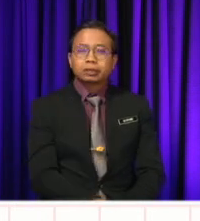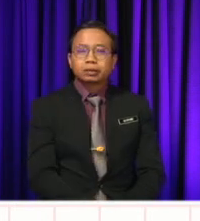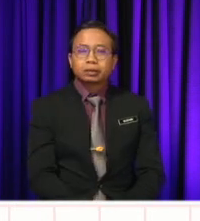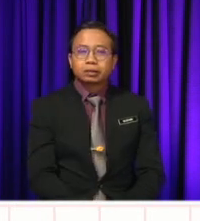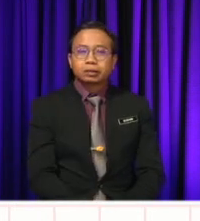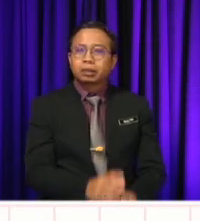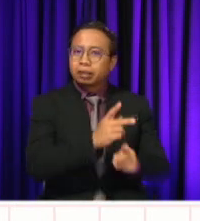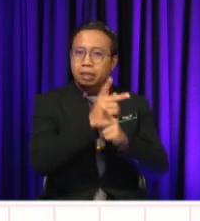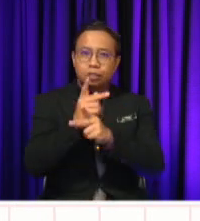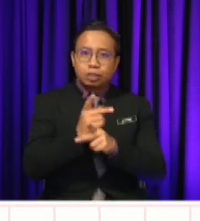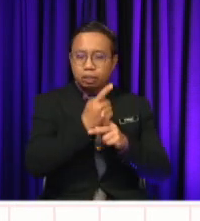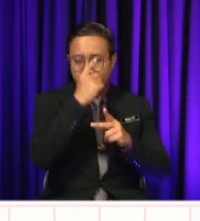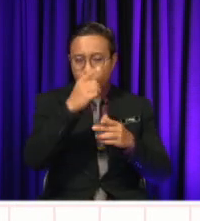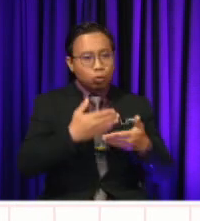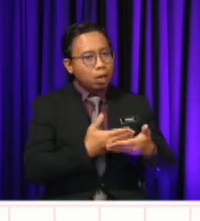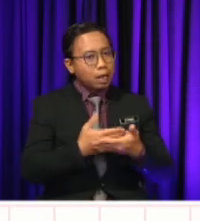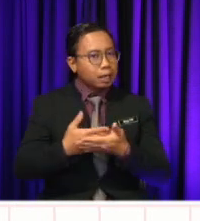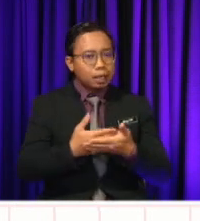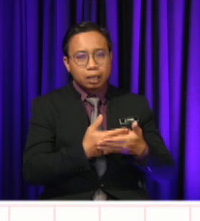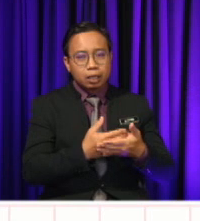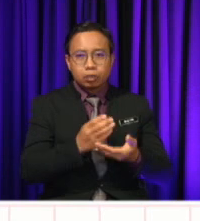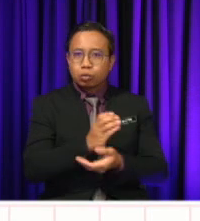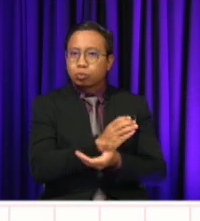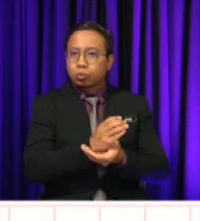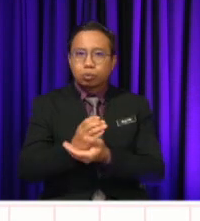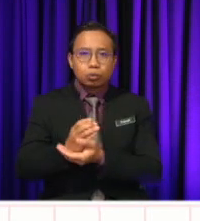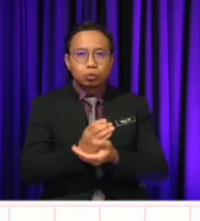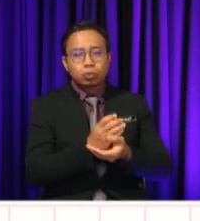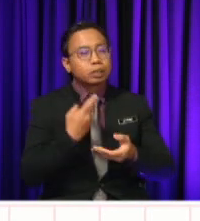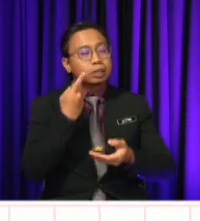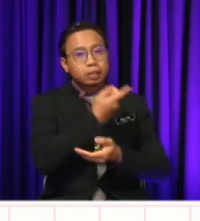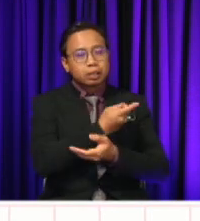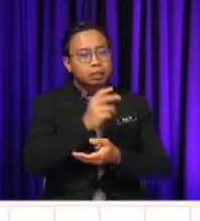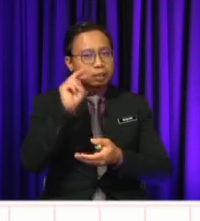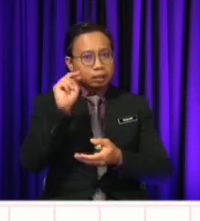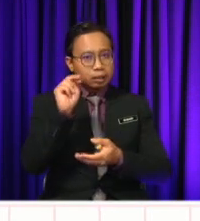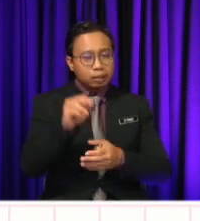untuk anak-anak cucu kita menjaga alam sekitar